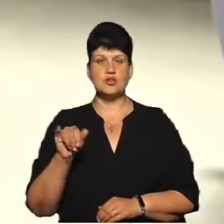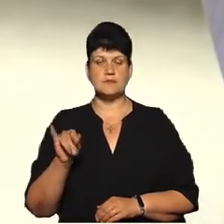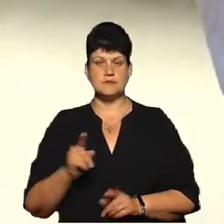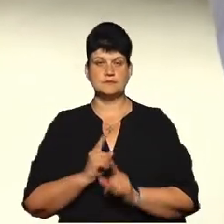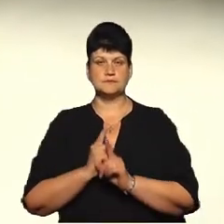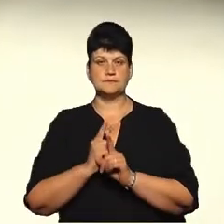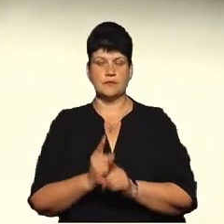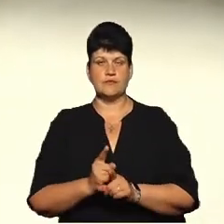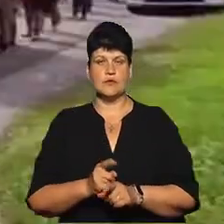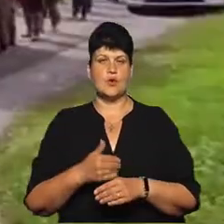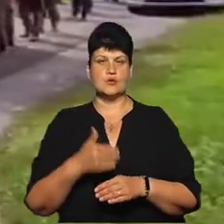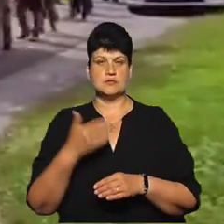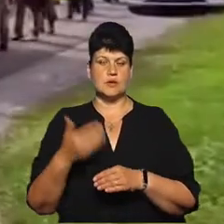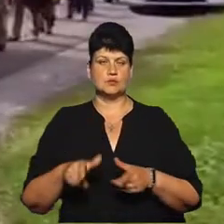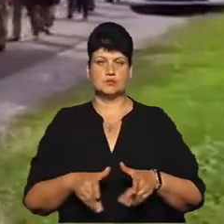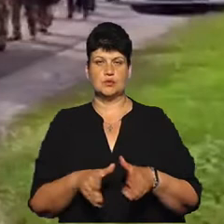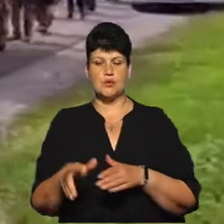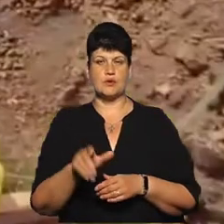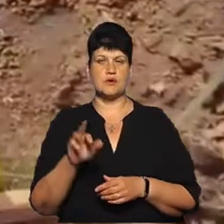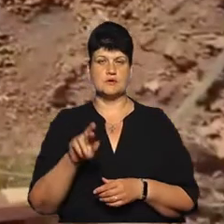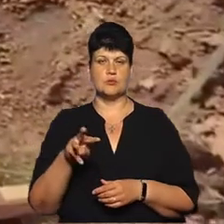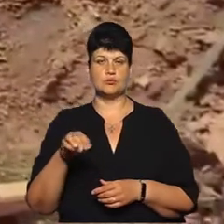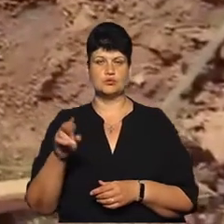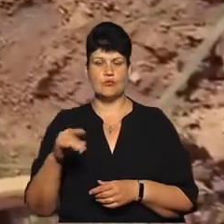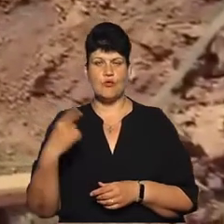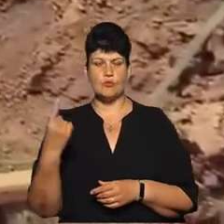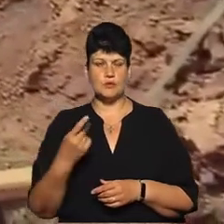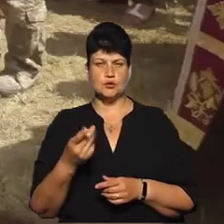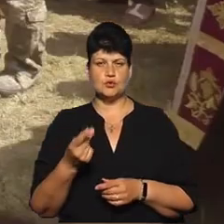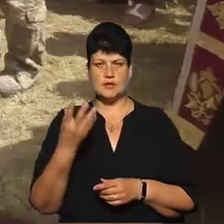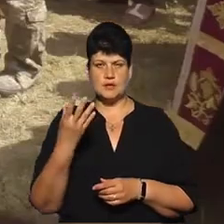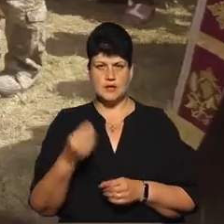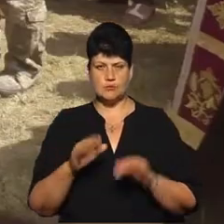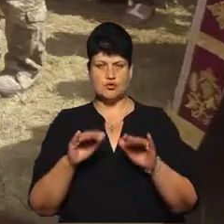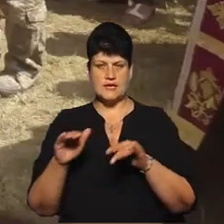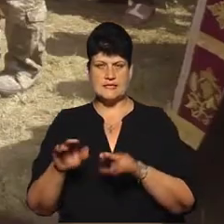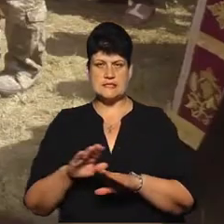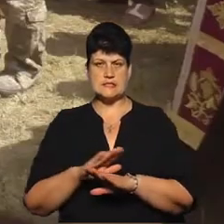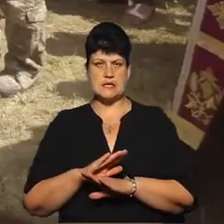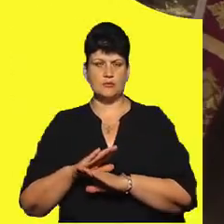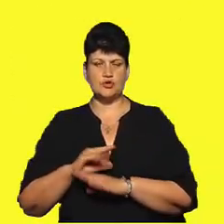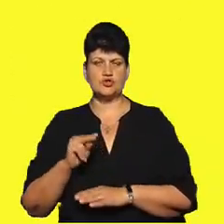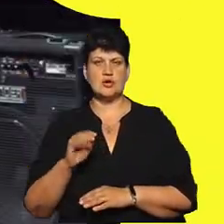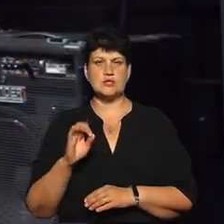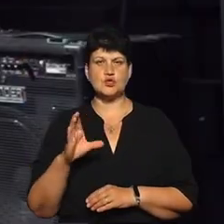останню путь бійця Ярослава Мудрого. В області другий день поспіль прощаються із загиблими у Часовому Яру.